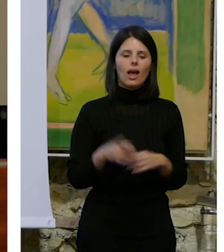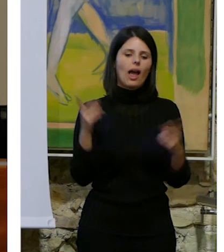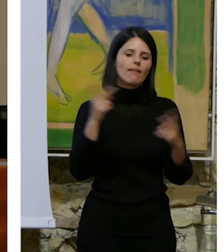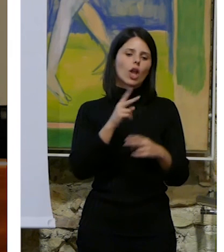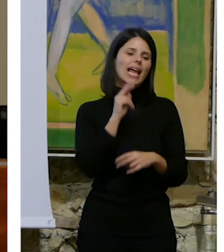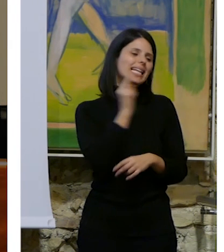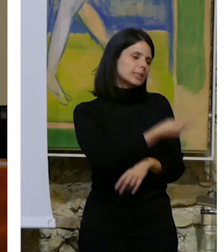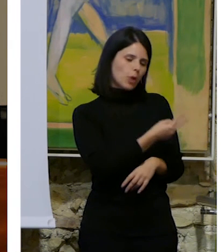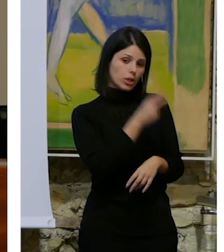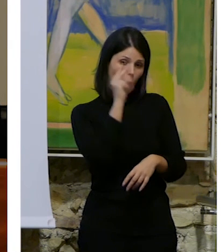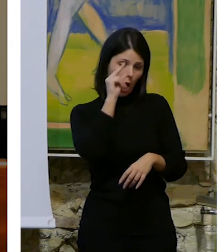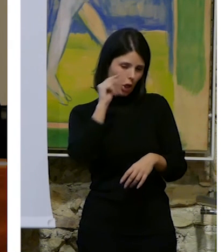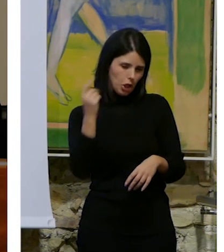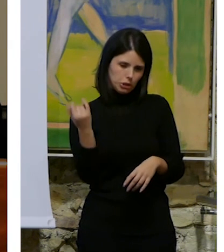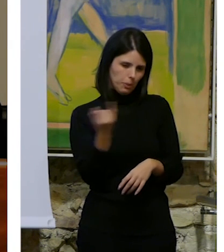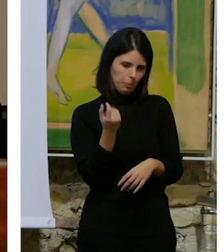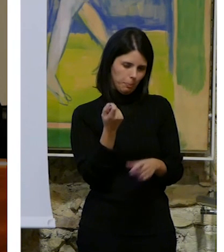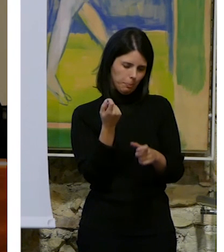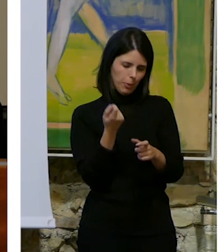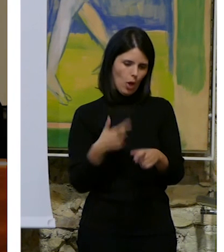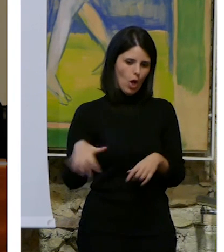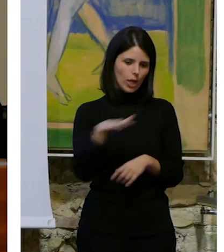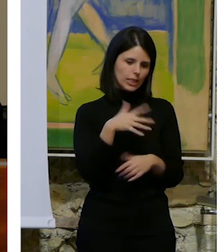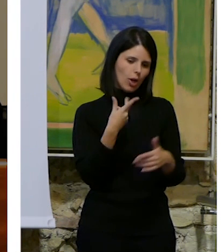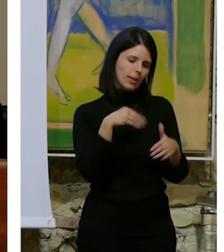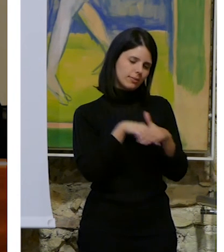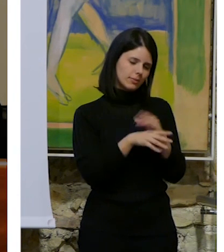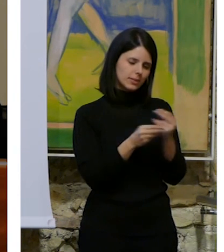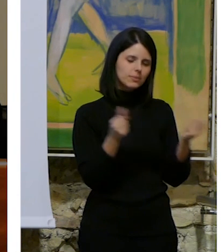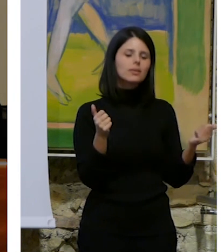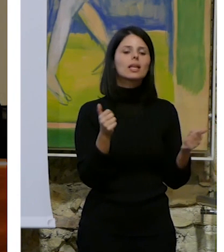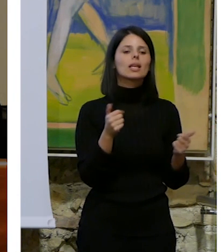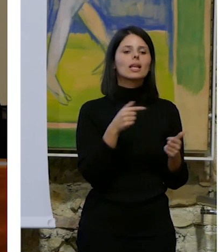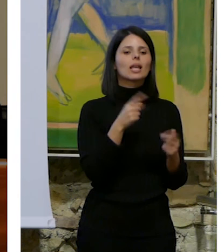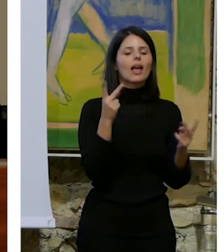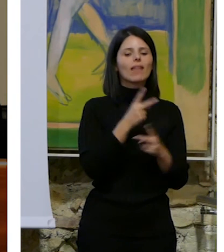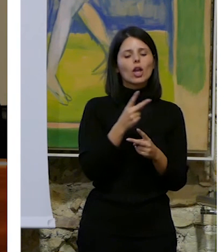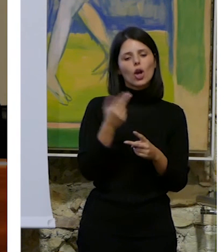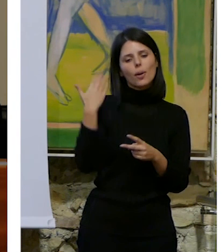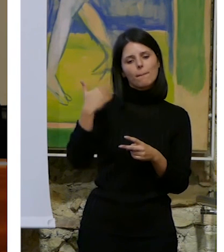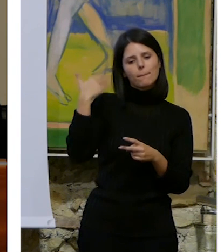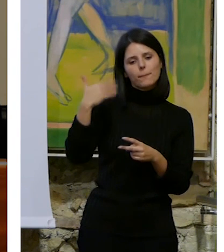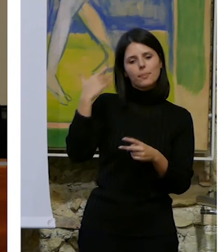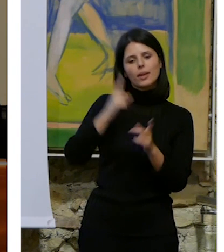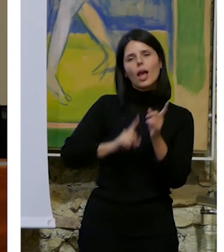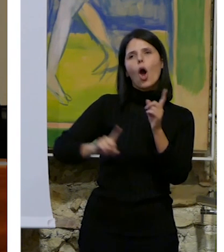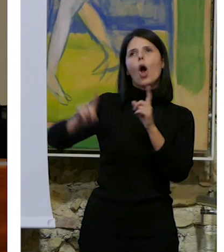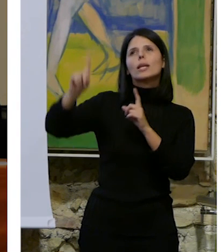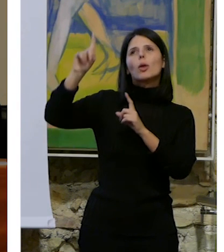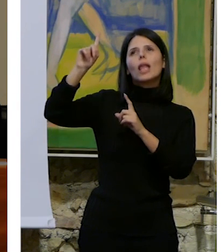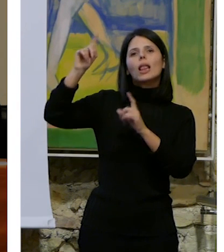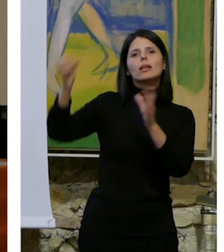conoscono in pochi, è esoterica, eh? È una risposta esoterica. Sta in questo fatto, quando l'Onnipotente decise di fare il